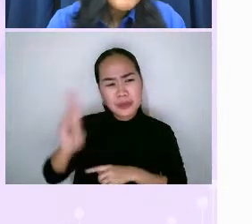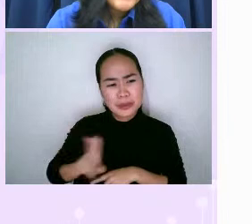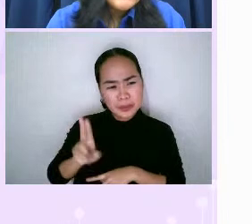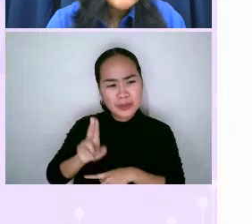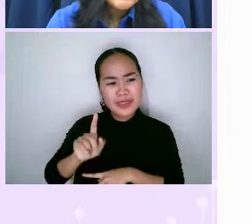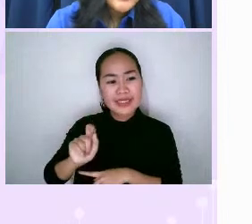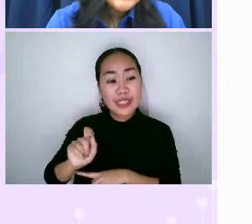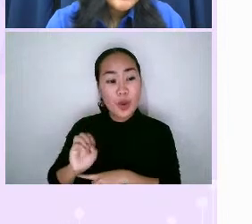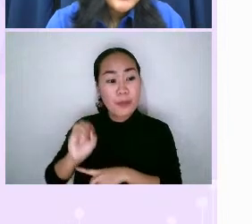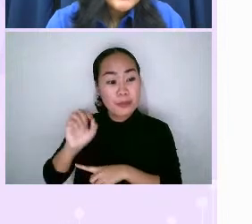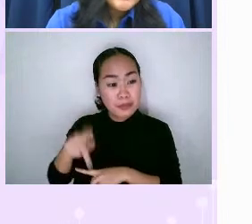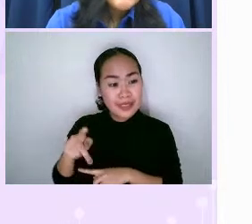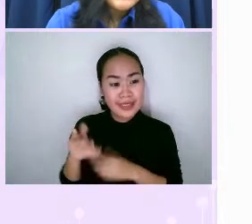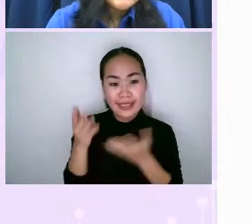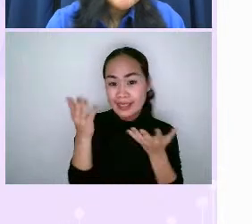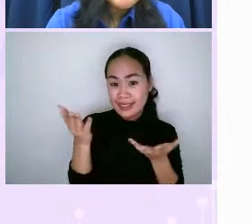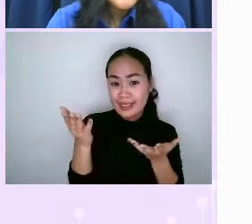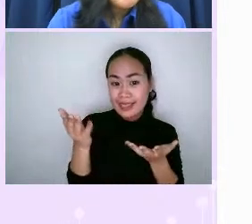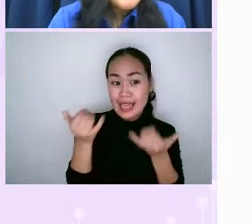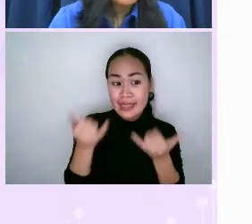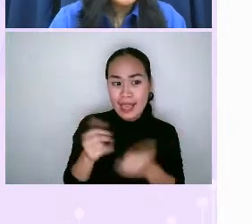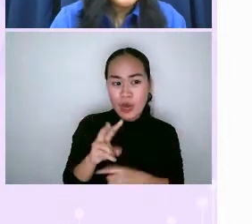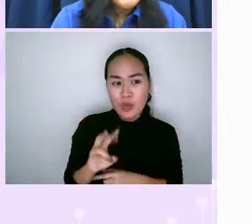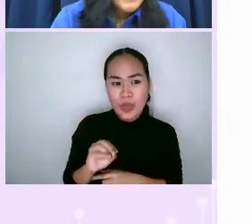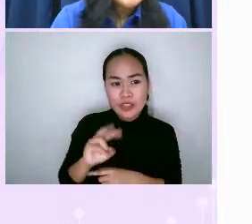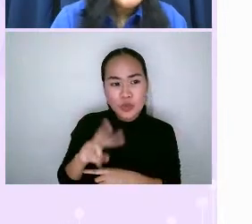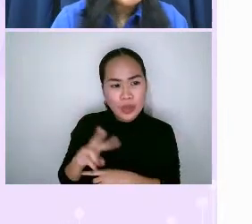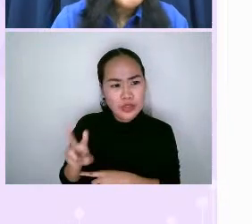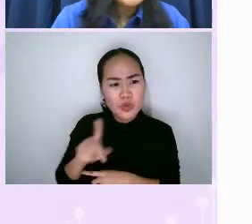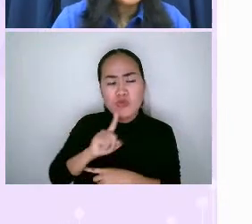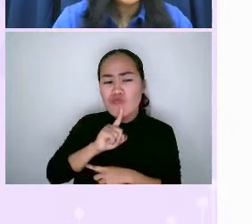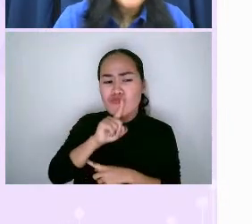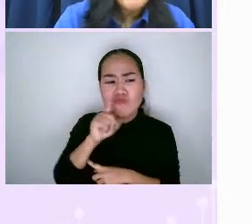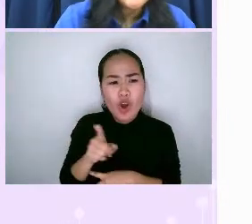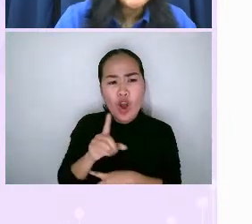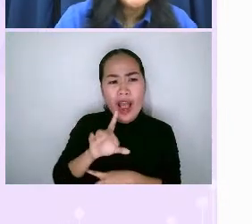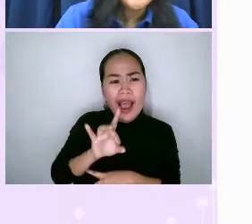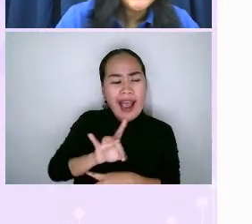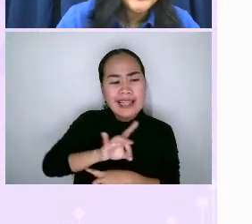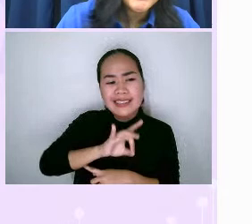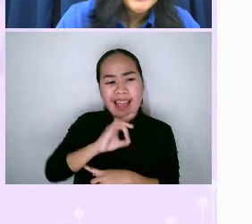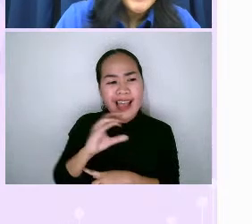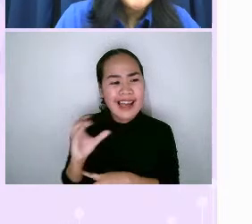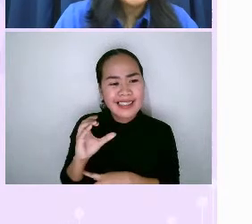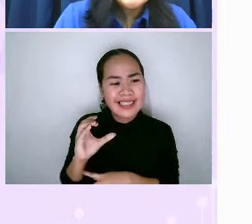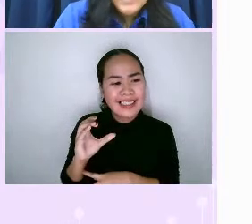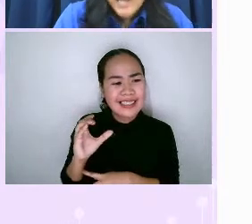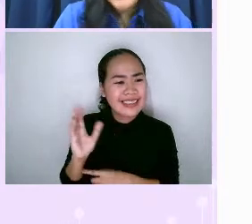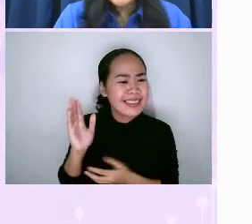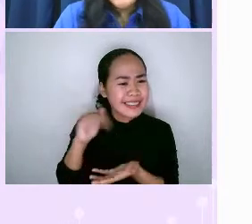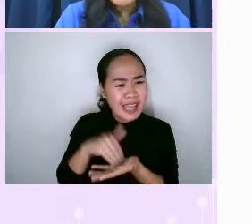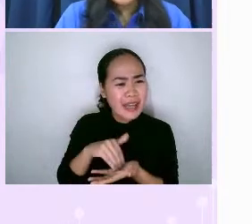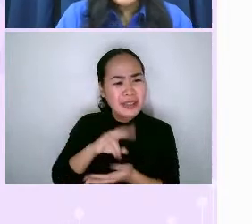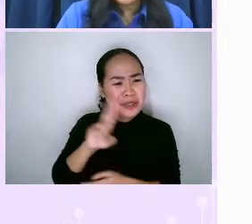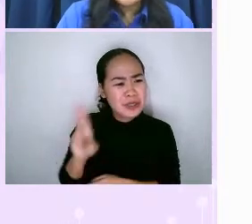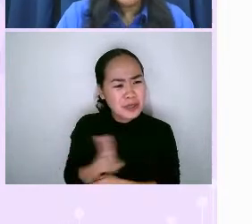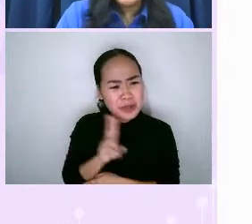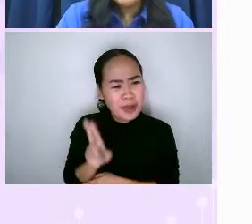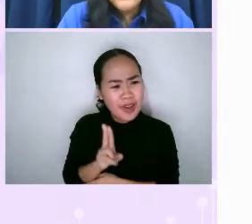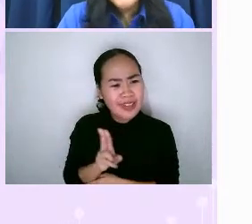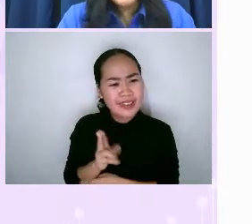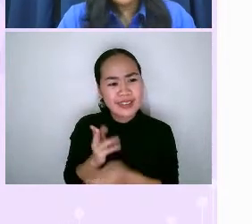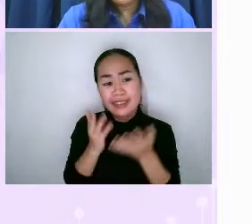TOP. Itong 2022, nagkaroon po kami ng mahigit 800,000 users. At ang nakakatuwa po